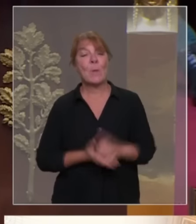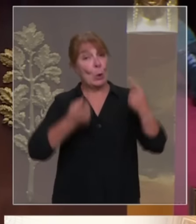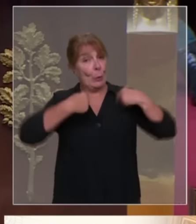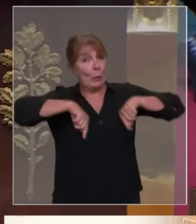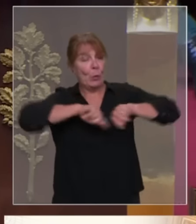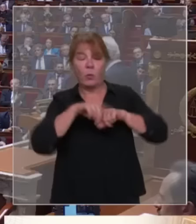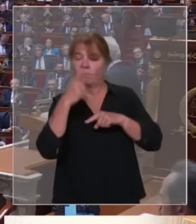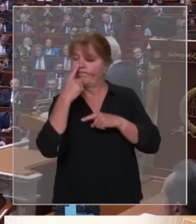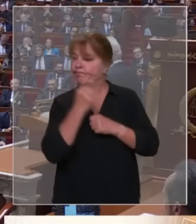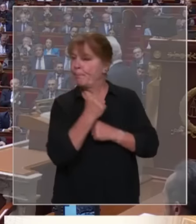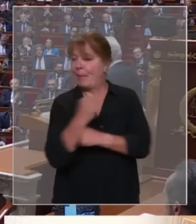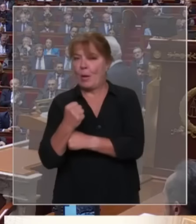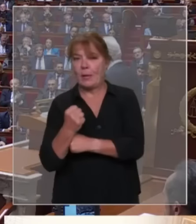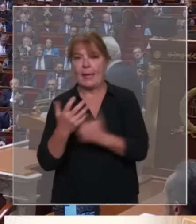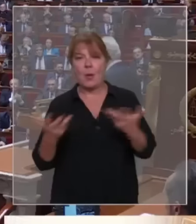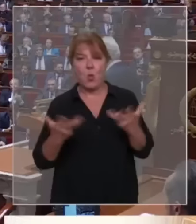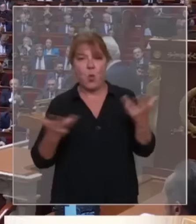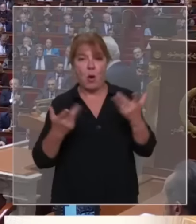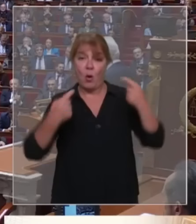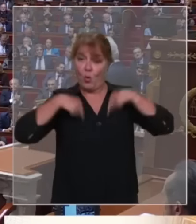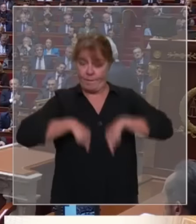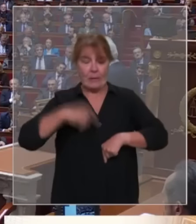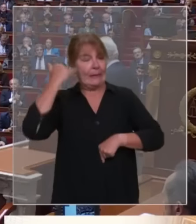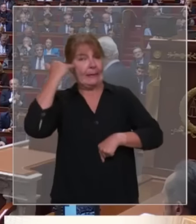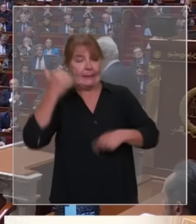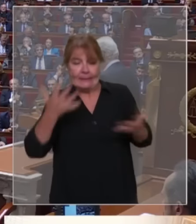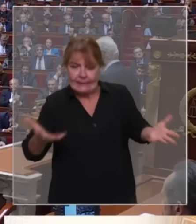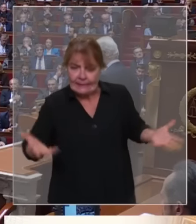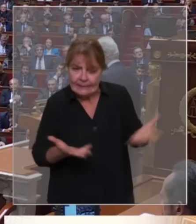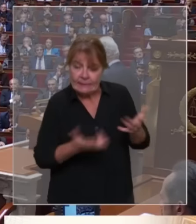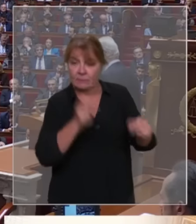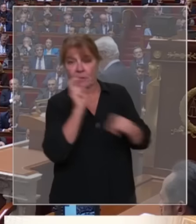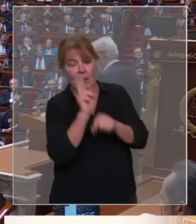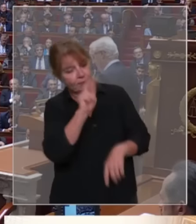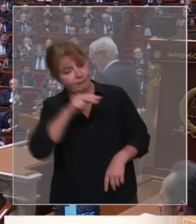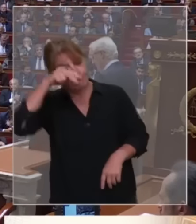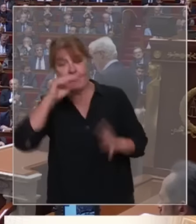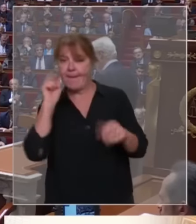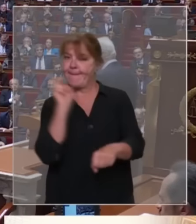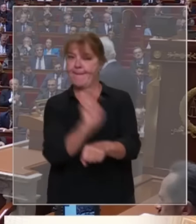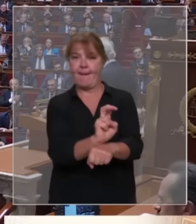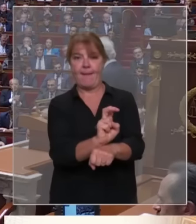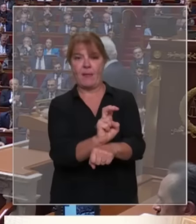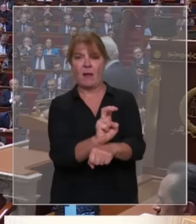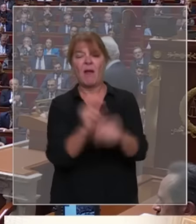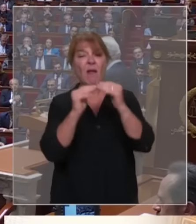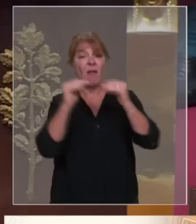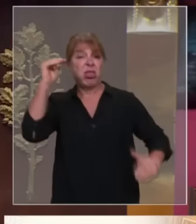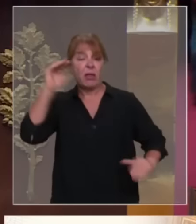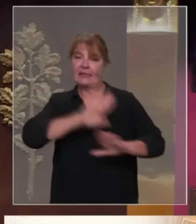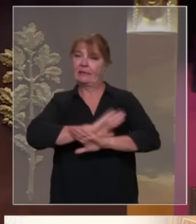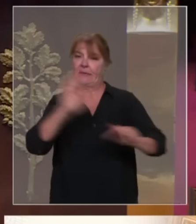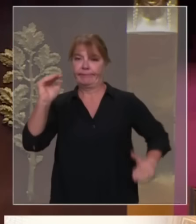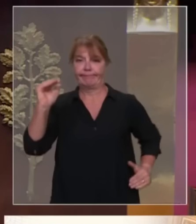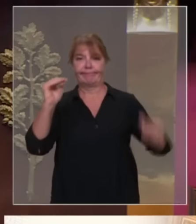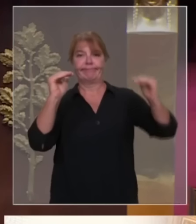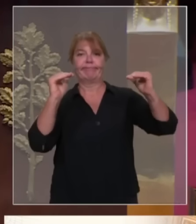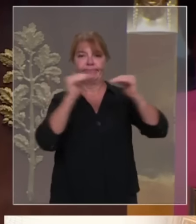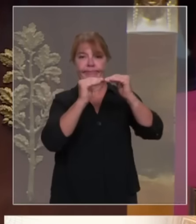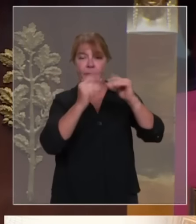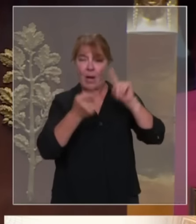L'une des priorités du gouvernement sera de maintenir cet élan pour résoudre les inégalités qui demeurent, pour renforcer